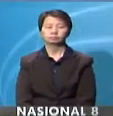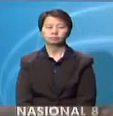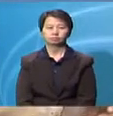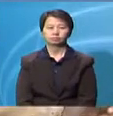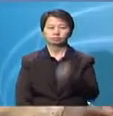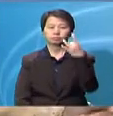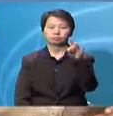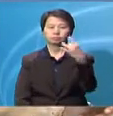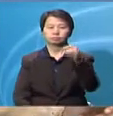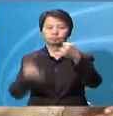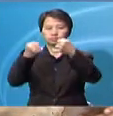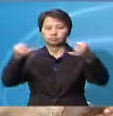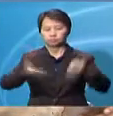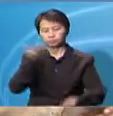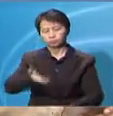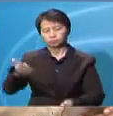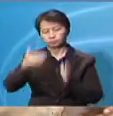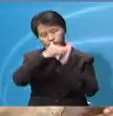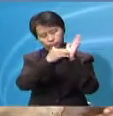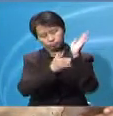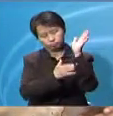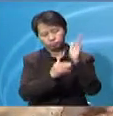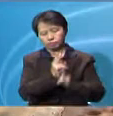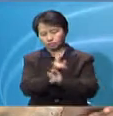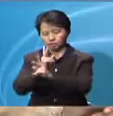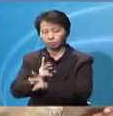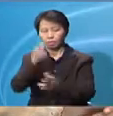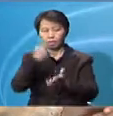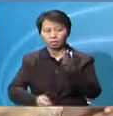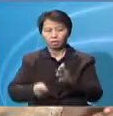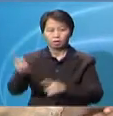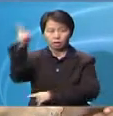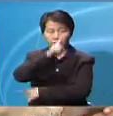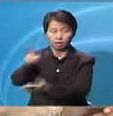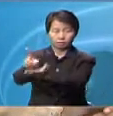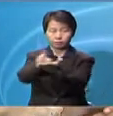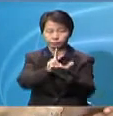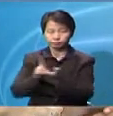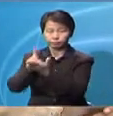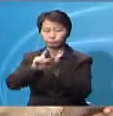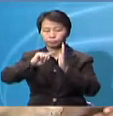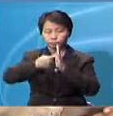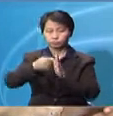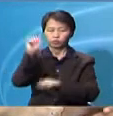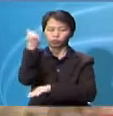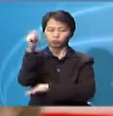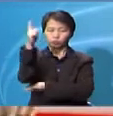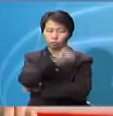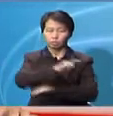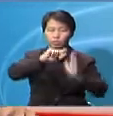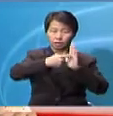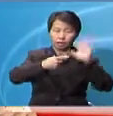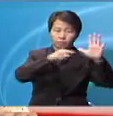18 jenis barangan disenarai di bawah skim kawalan harga Sempena dipwali ia berkuat kuuasa selama 10 hari bermula